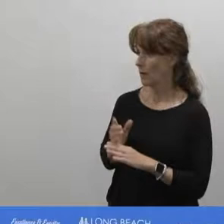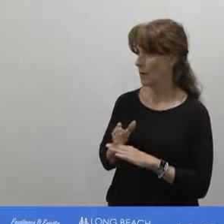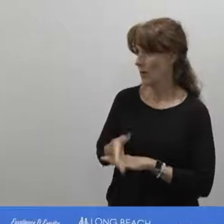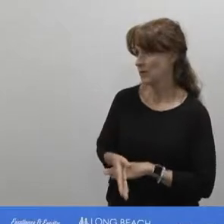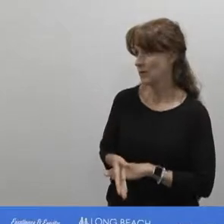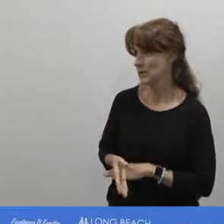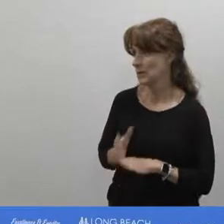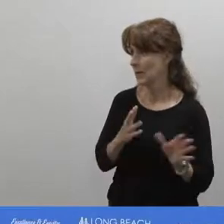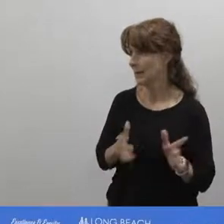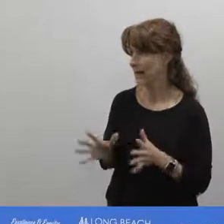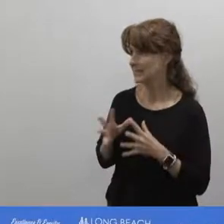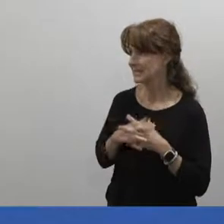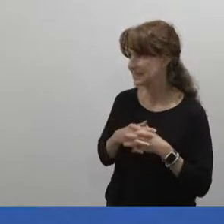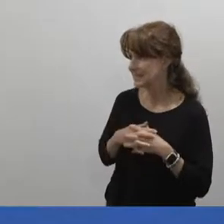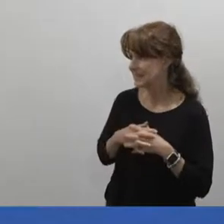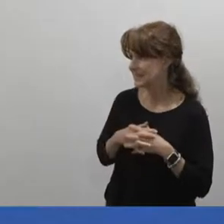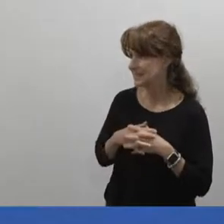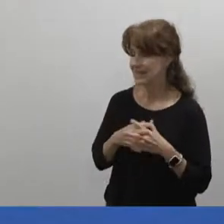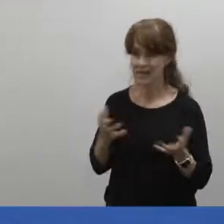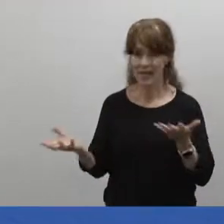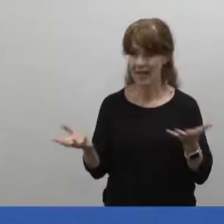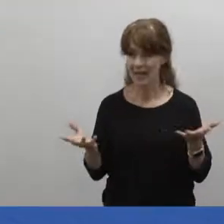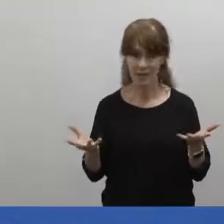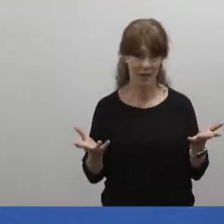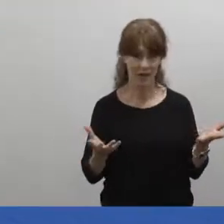thời ca thôi